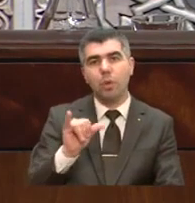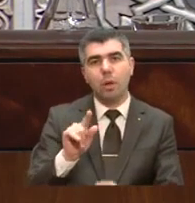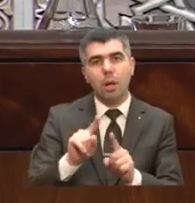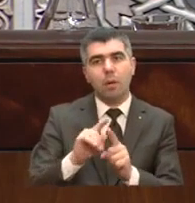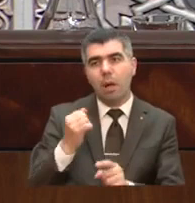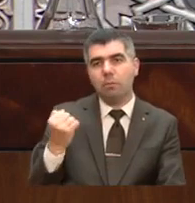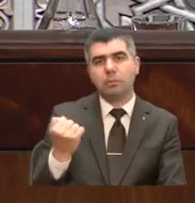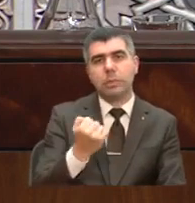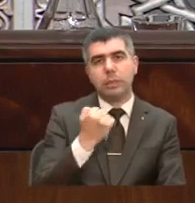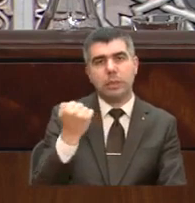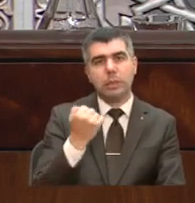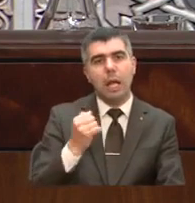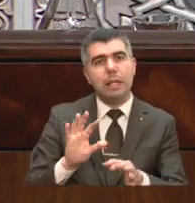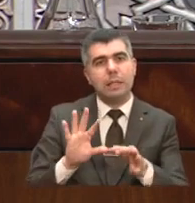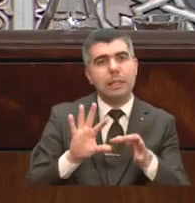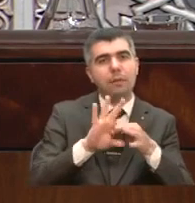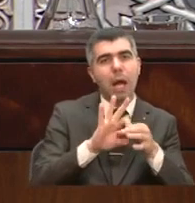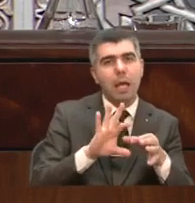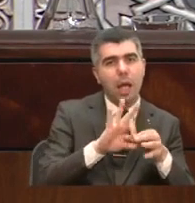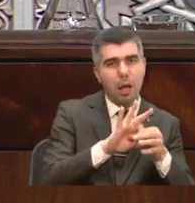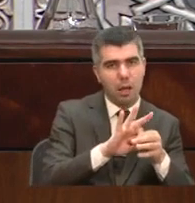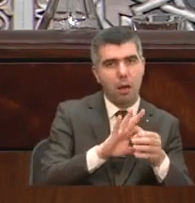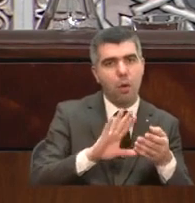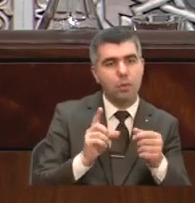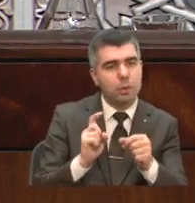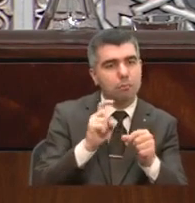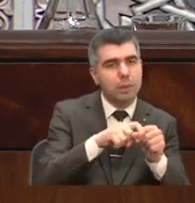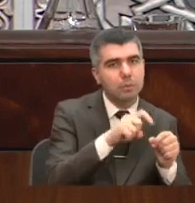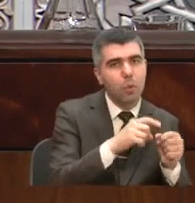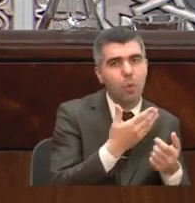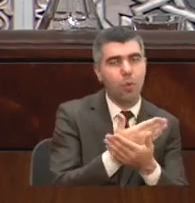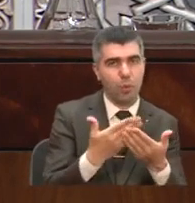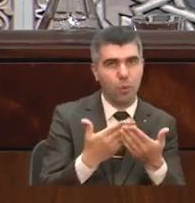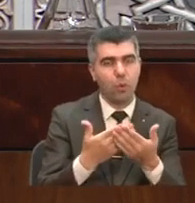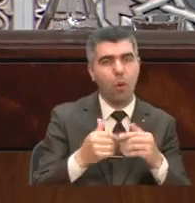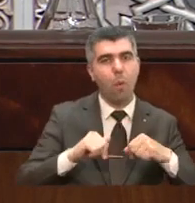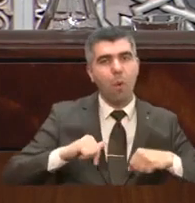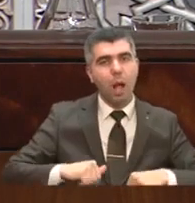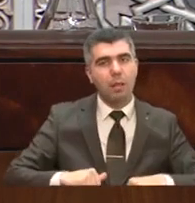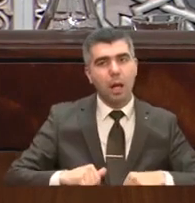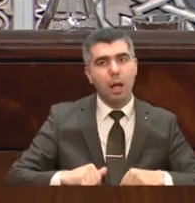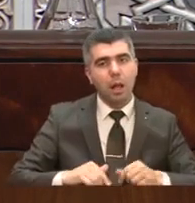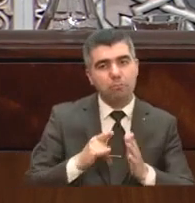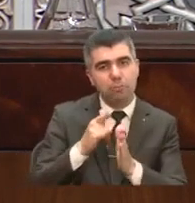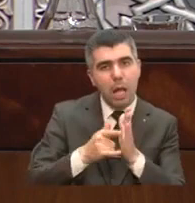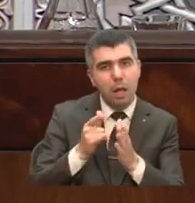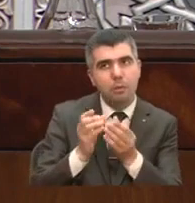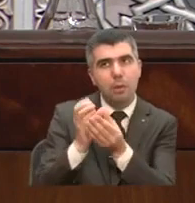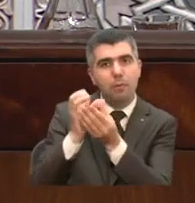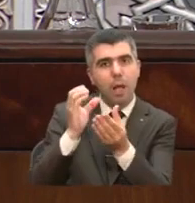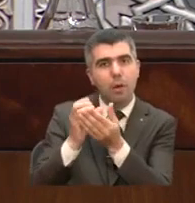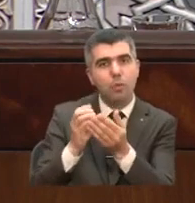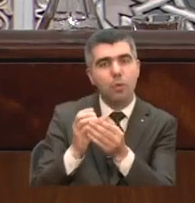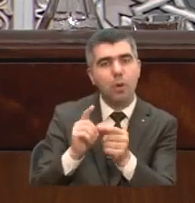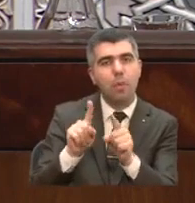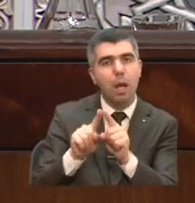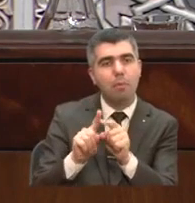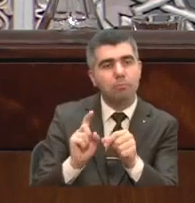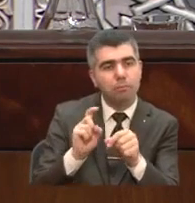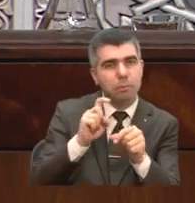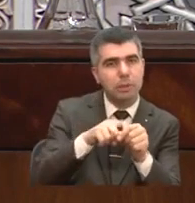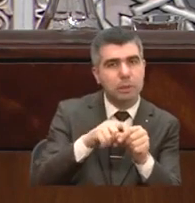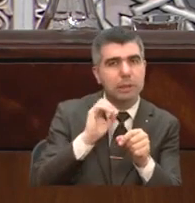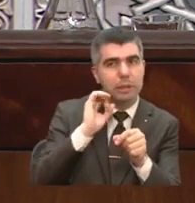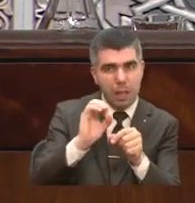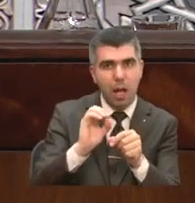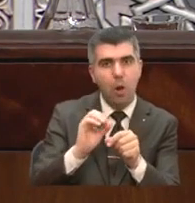تنفيذ الاتفاقيات المبرمة بين وزارة التجهيز والنقل واللوجستيك والمجالس المنتخبة للسيدات والسادة